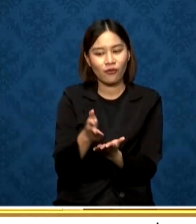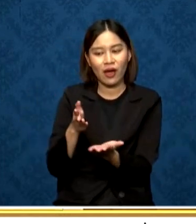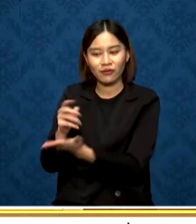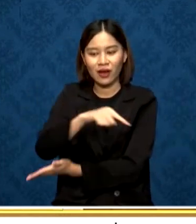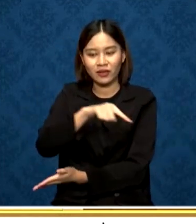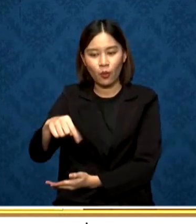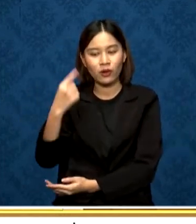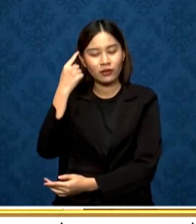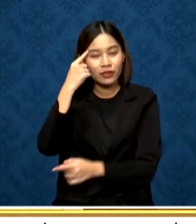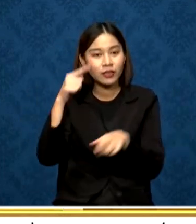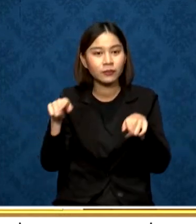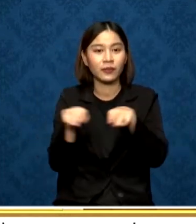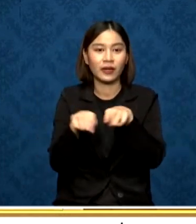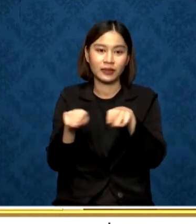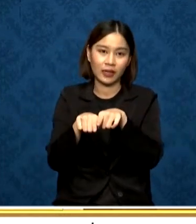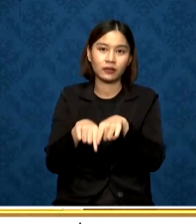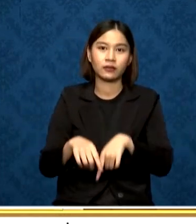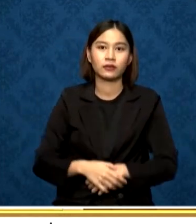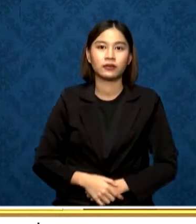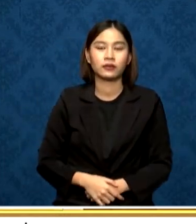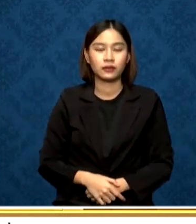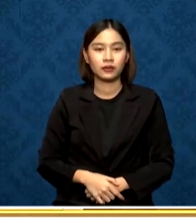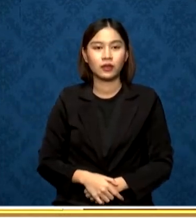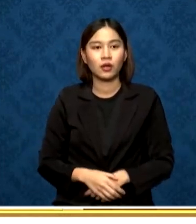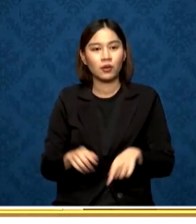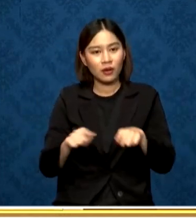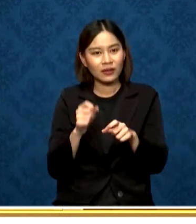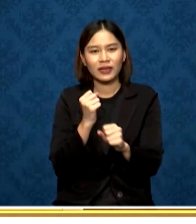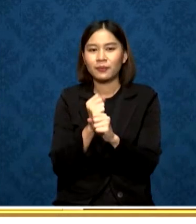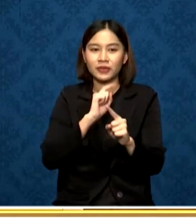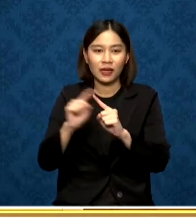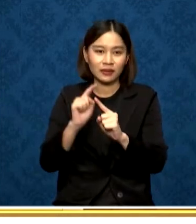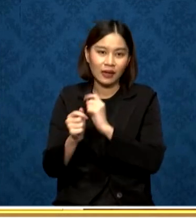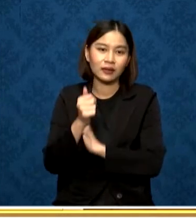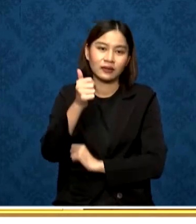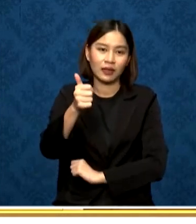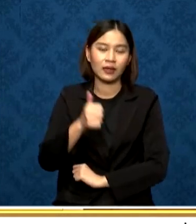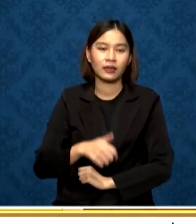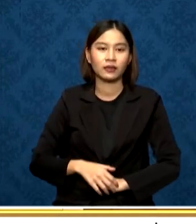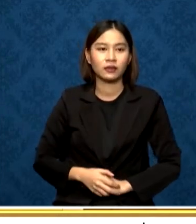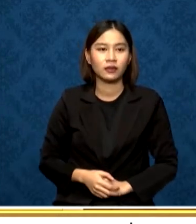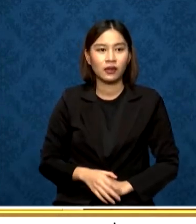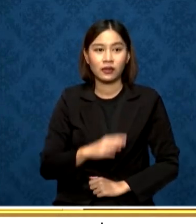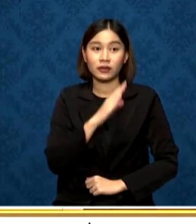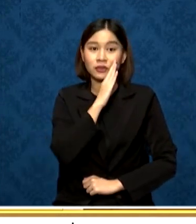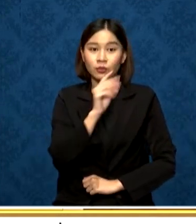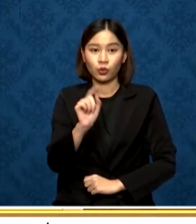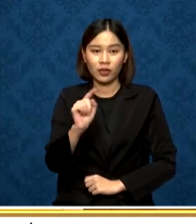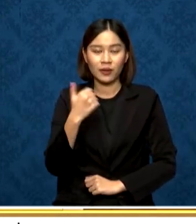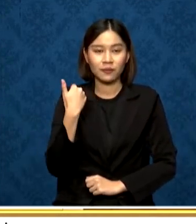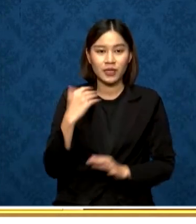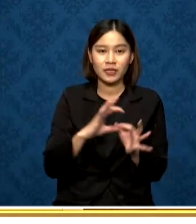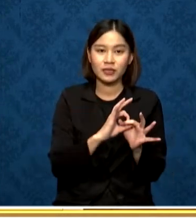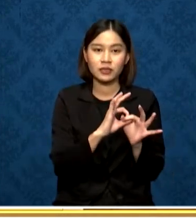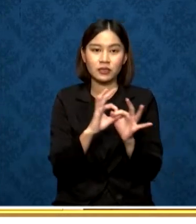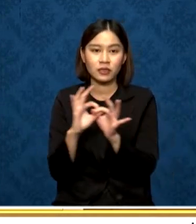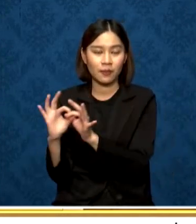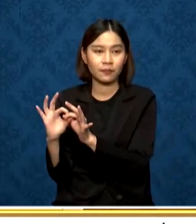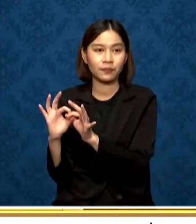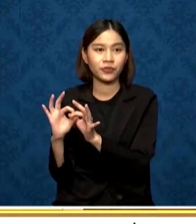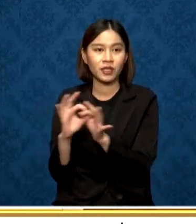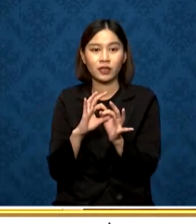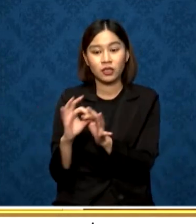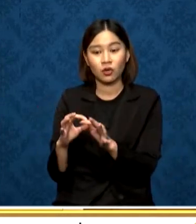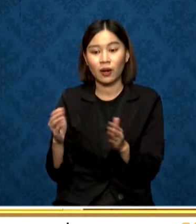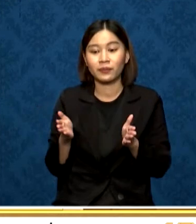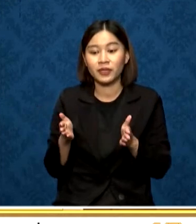รงกันนะครับว่าเรายังสามารถทำได้อีกเยอะทำได้อีกมากถ้าเรามีการเชื่อมโยงทางด้านถน